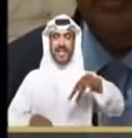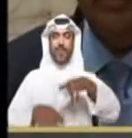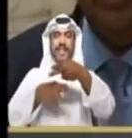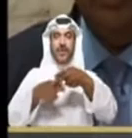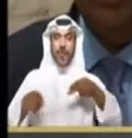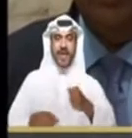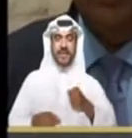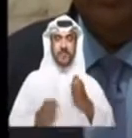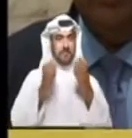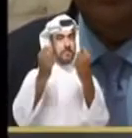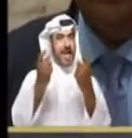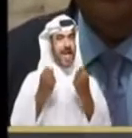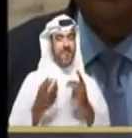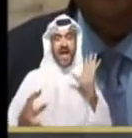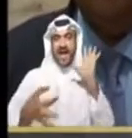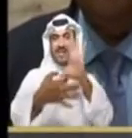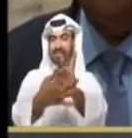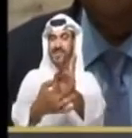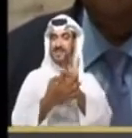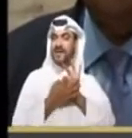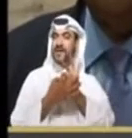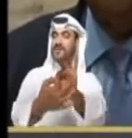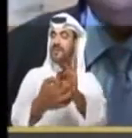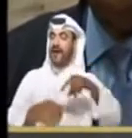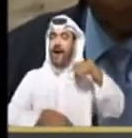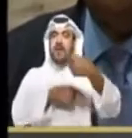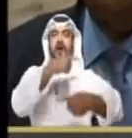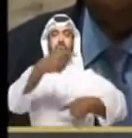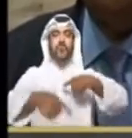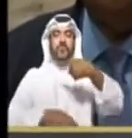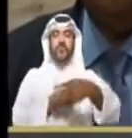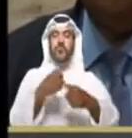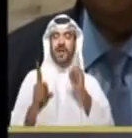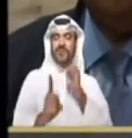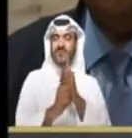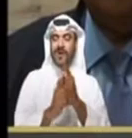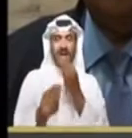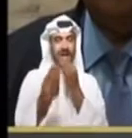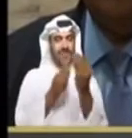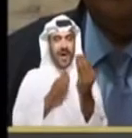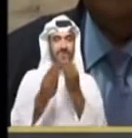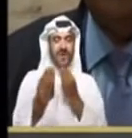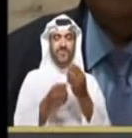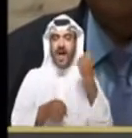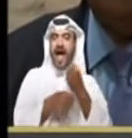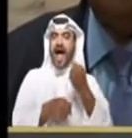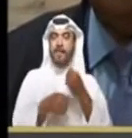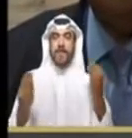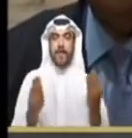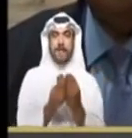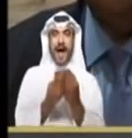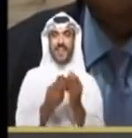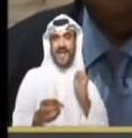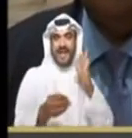الكويت، وهذا التواصل المستمر يعني يتيح لنا فرصة للعمل